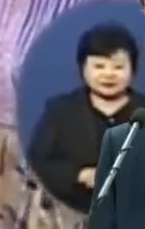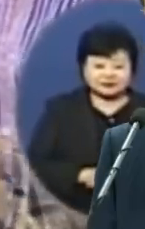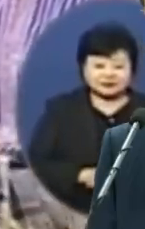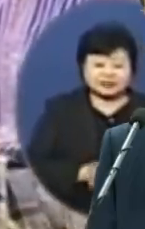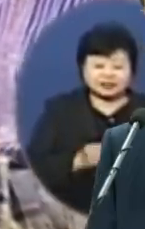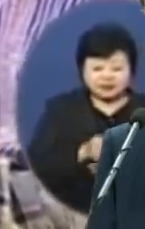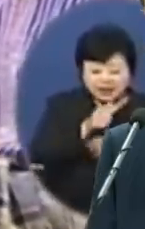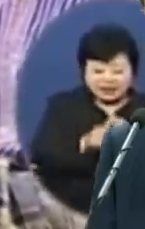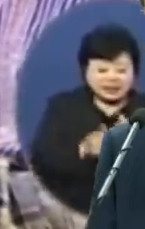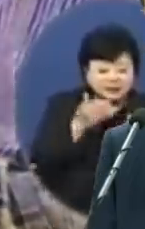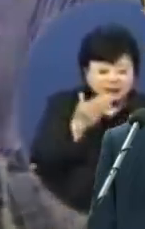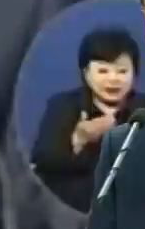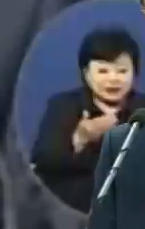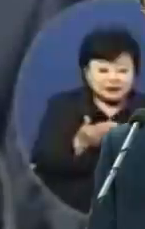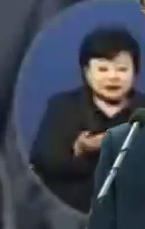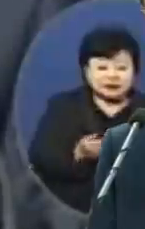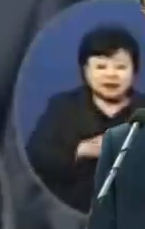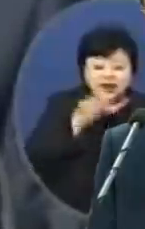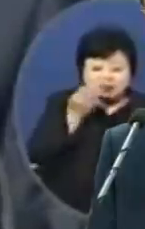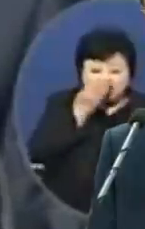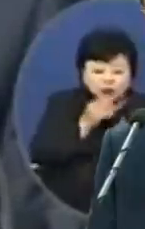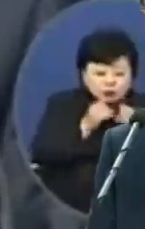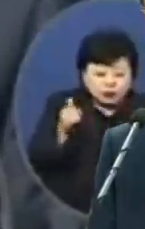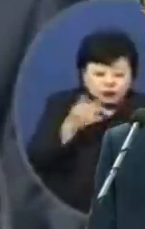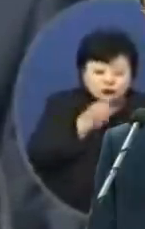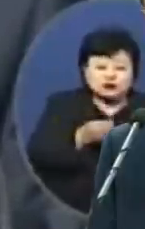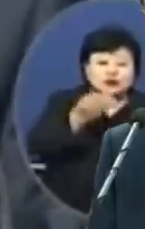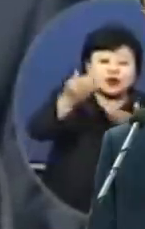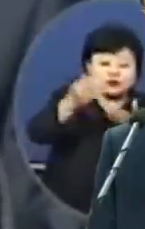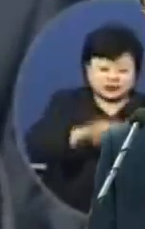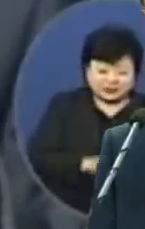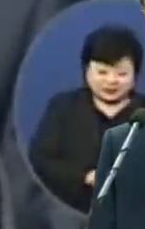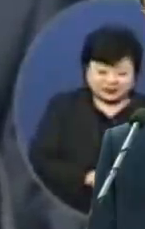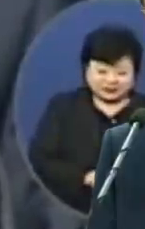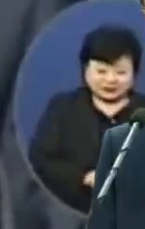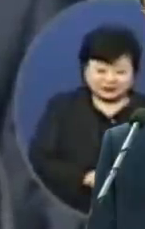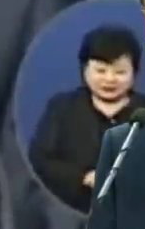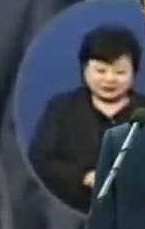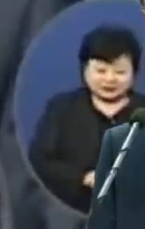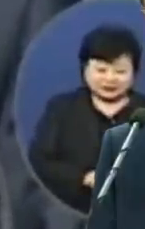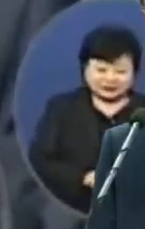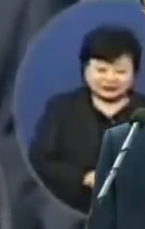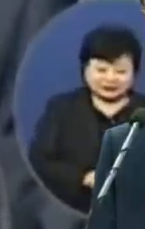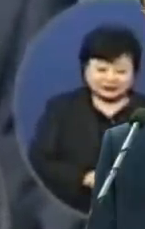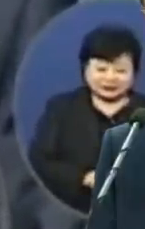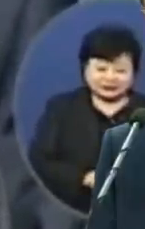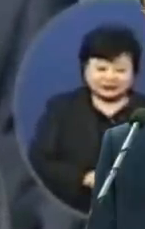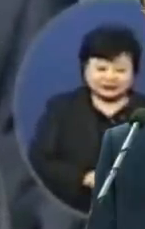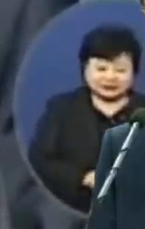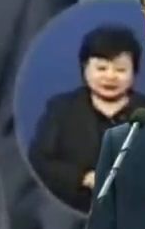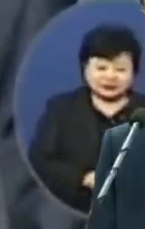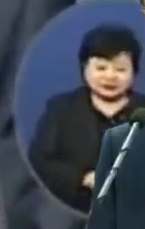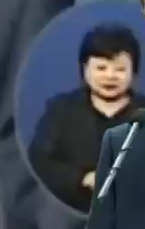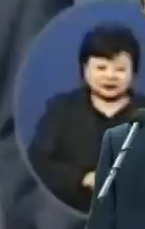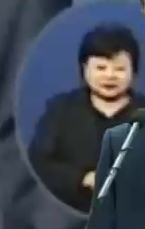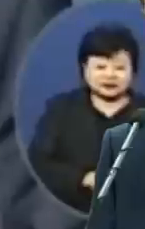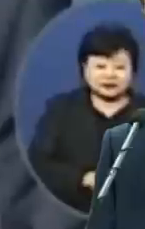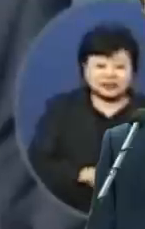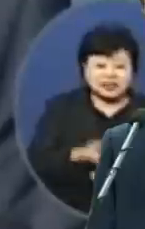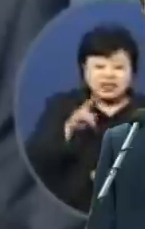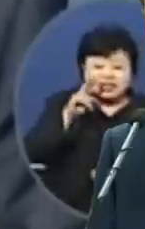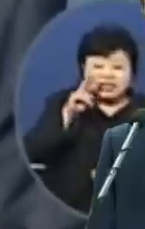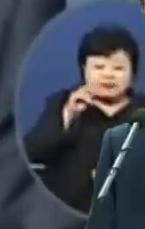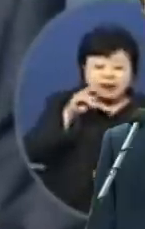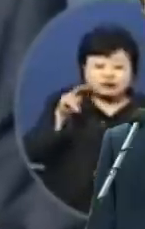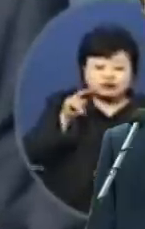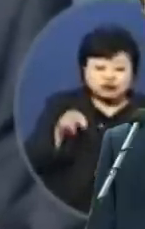그러니까 하나님이 우리 성도들을 축복해 주시니까 국민 소득이 2만 불을 넘게 된